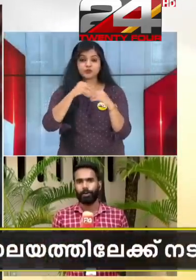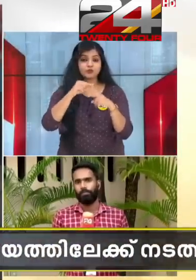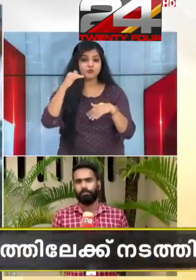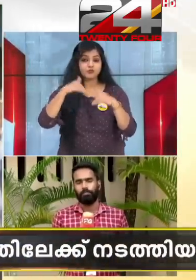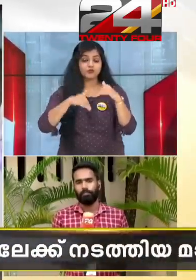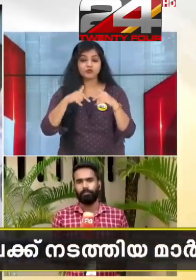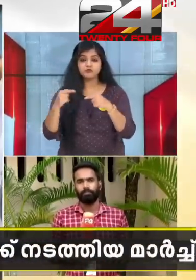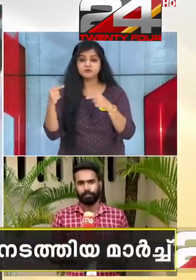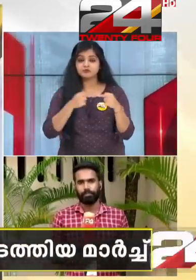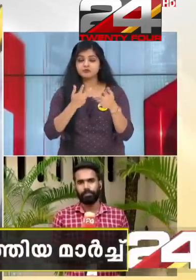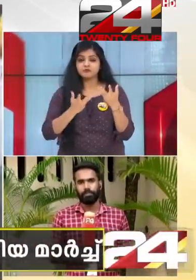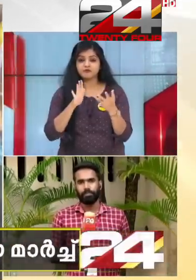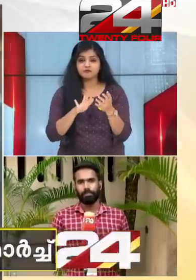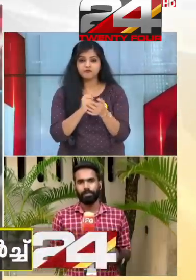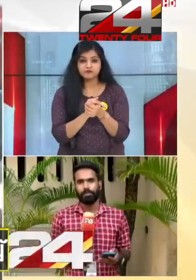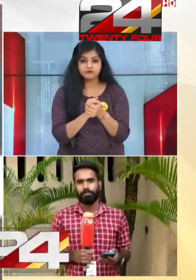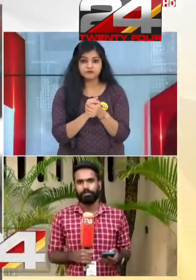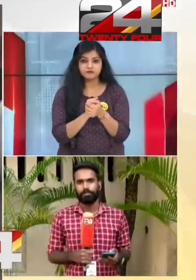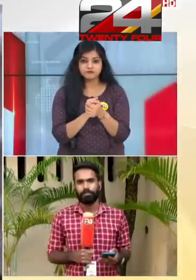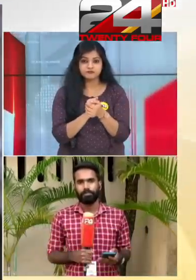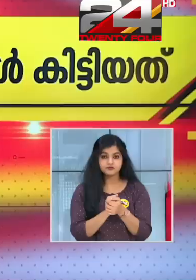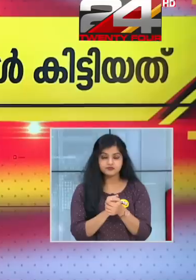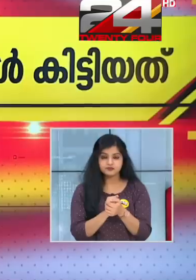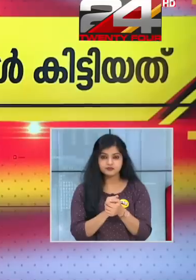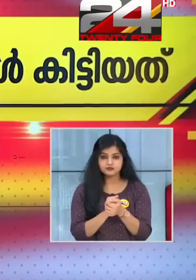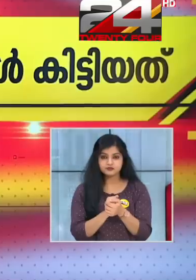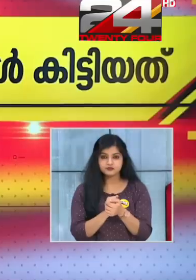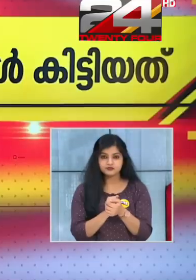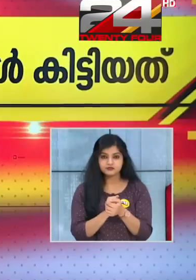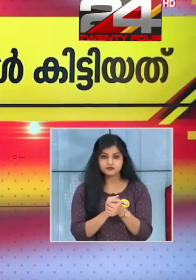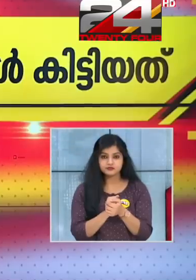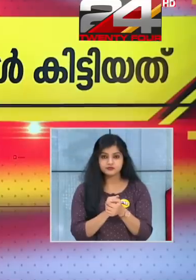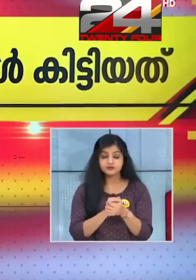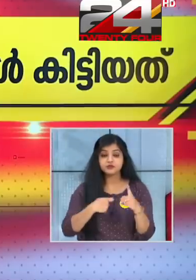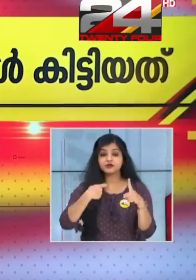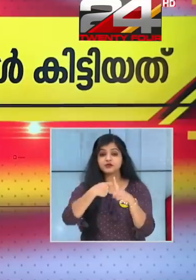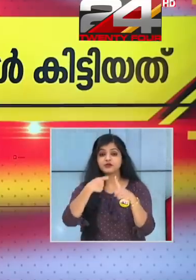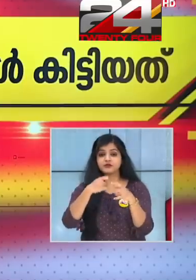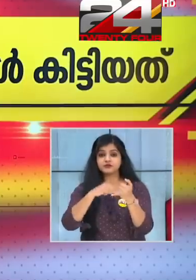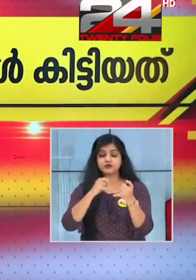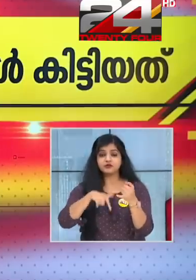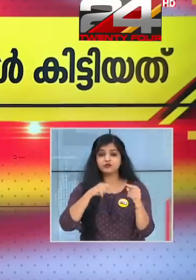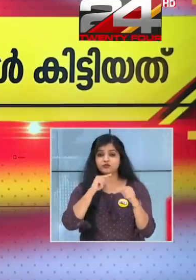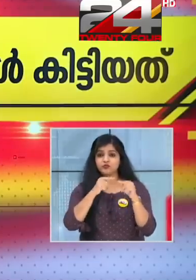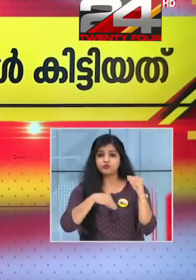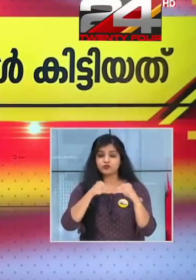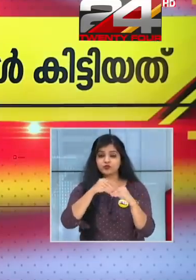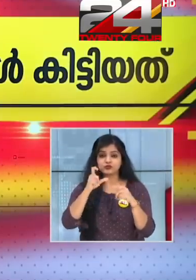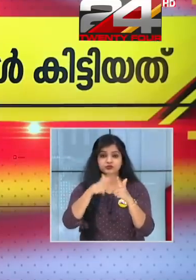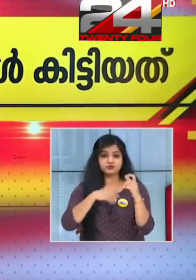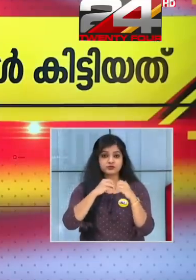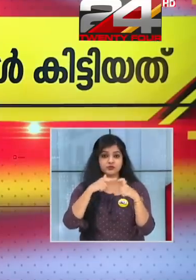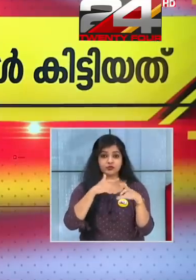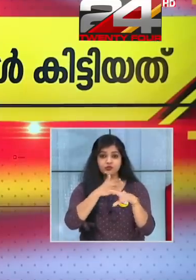വഴി ഒരുക്കും. AV ജയശങ്കറാണ് തിരുവനന്തപുരത്ത് നിന്ന് വിവരങ്ങൾ നൽകിയത്. KK ശൈലജയ്ക്കെതിരായ സൈബർ ആക്രമണത്തിൽ